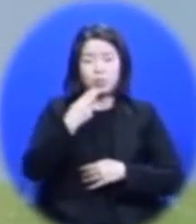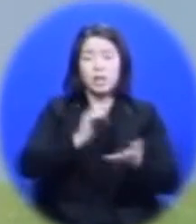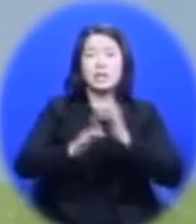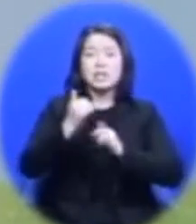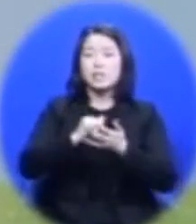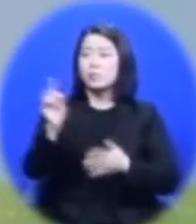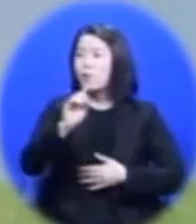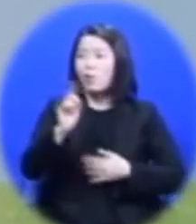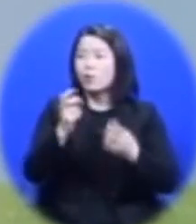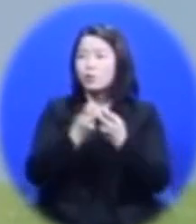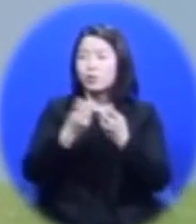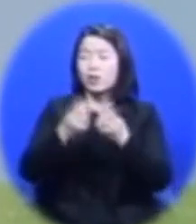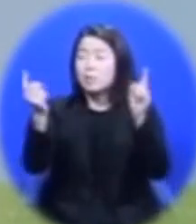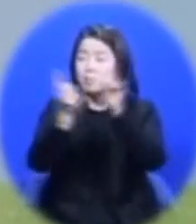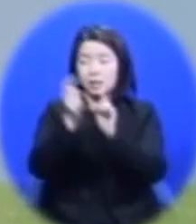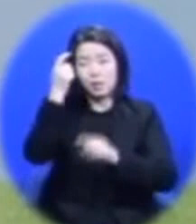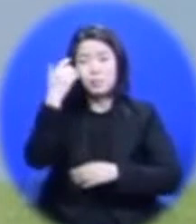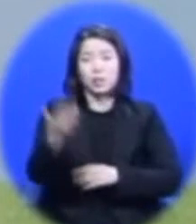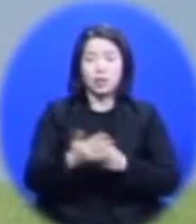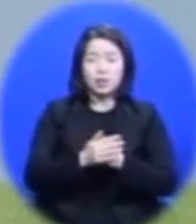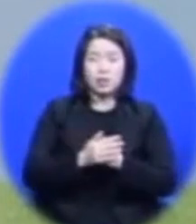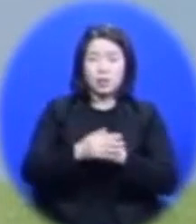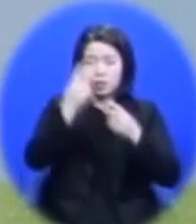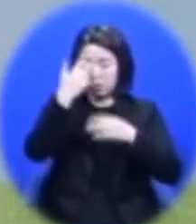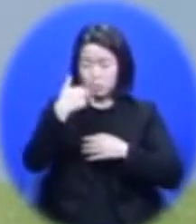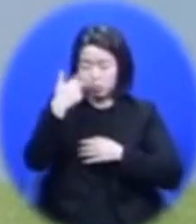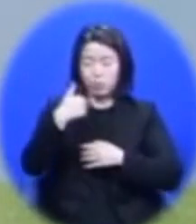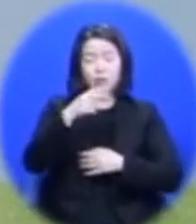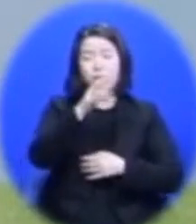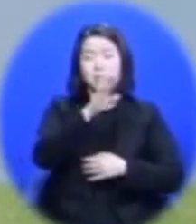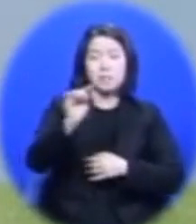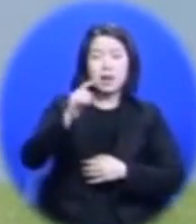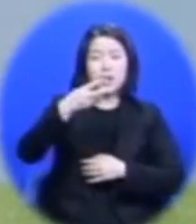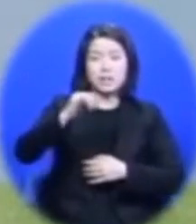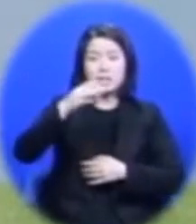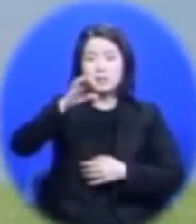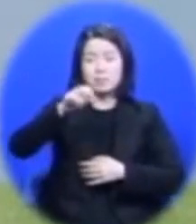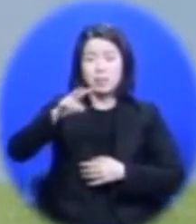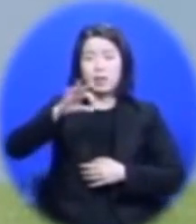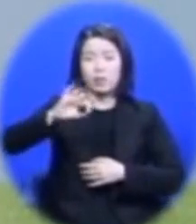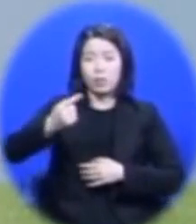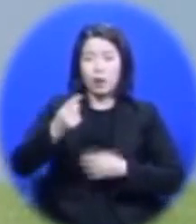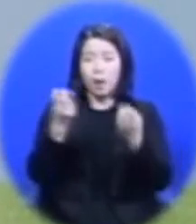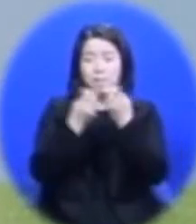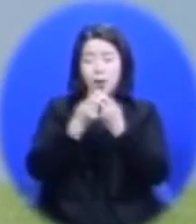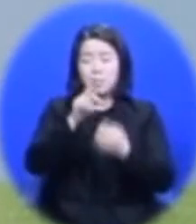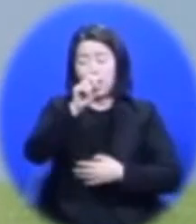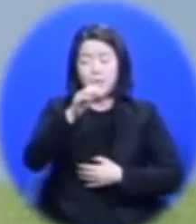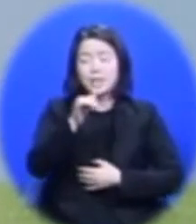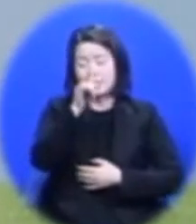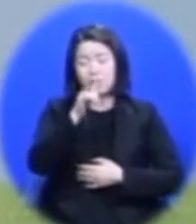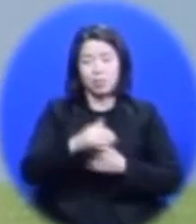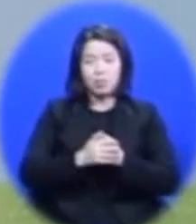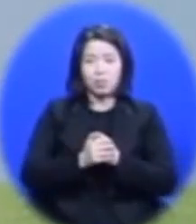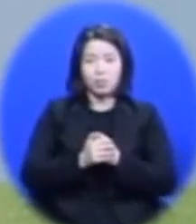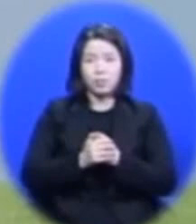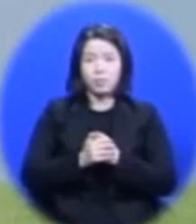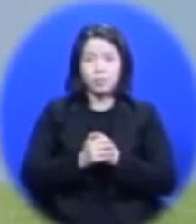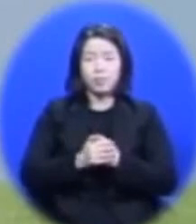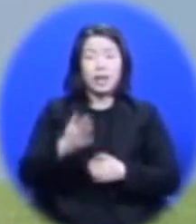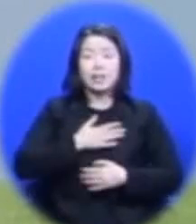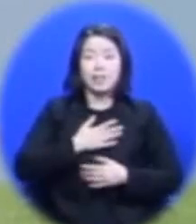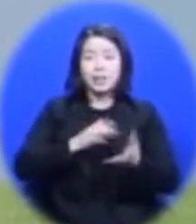예수님을 어떻게 만납니까? 소경 바디메오가 생각했어요. 방법이 하나 있다.